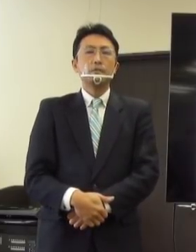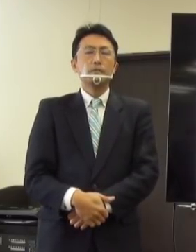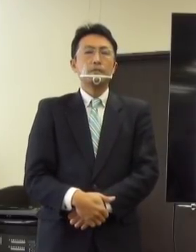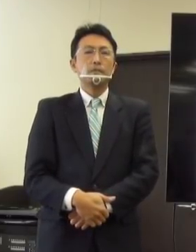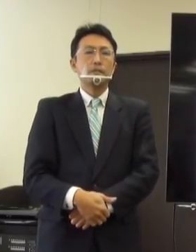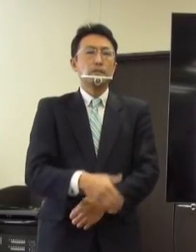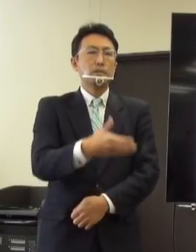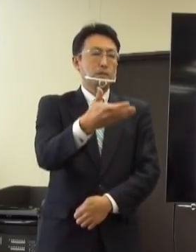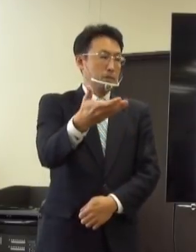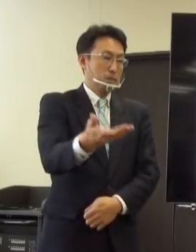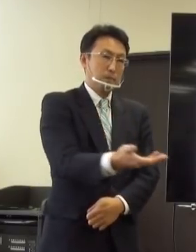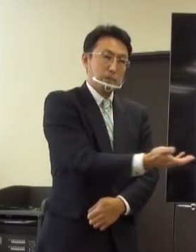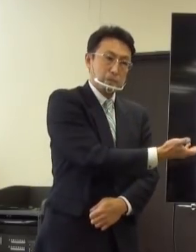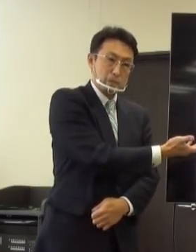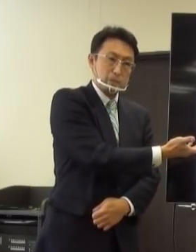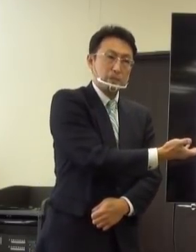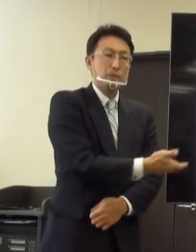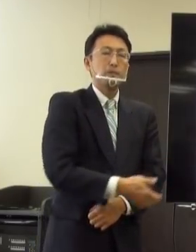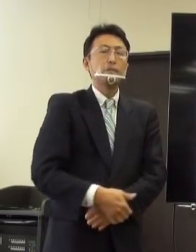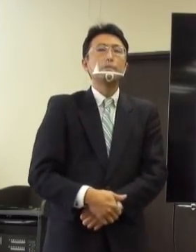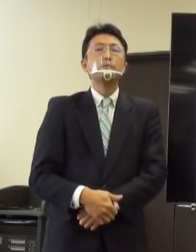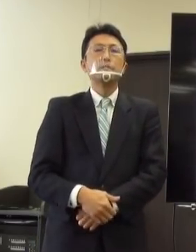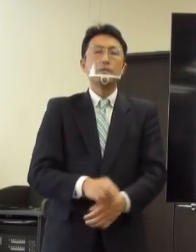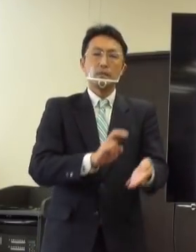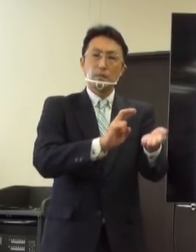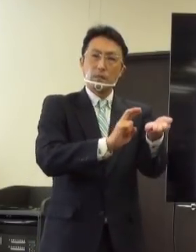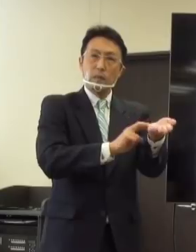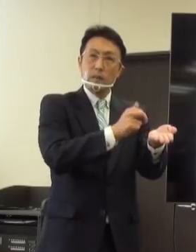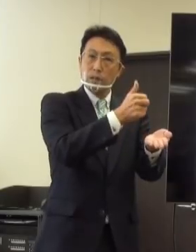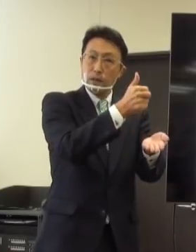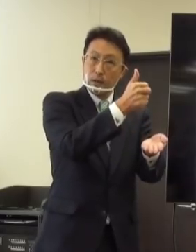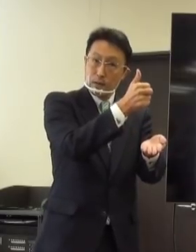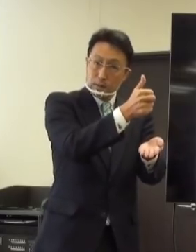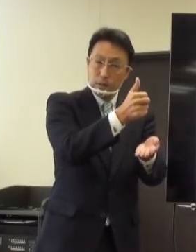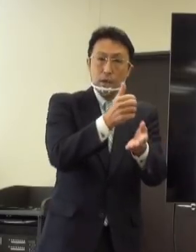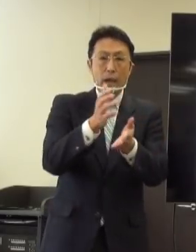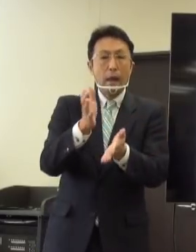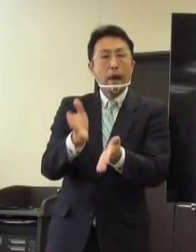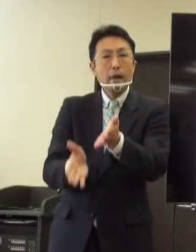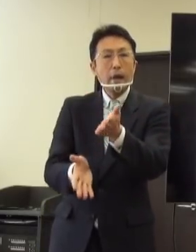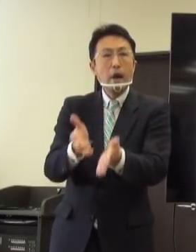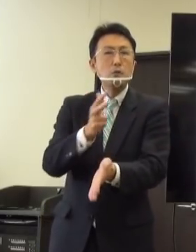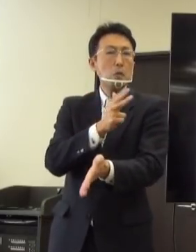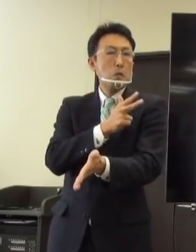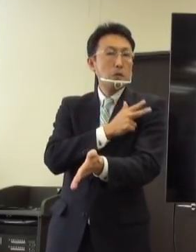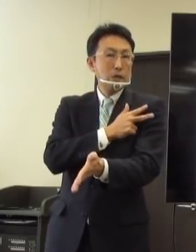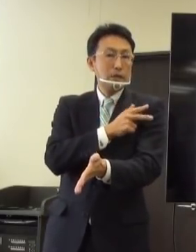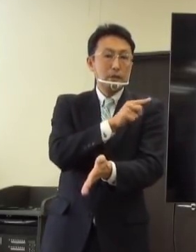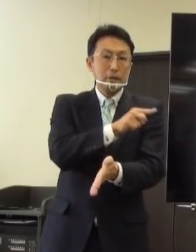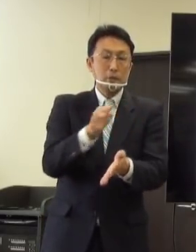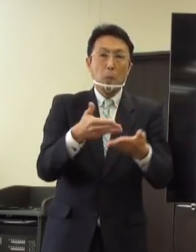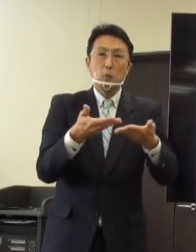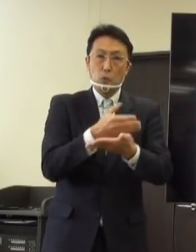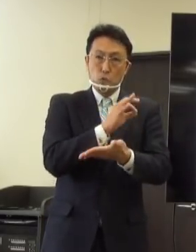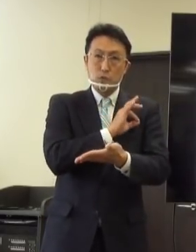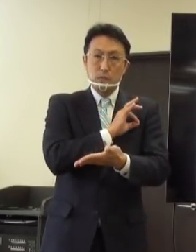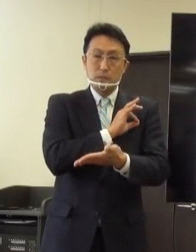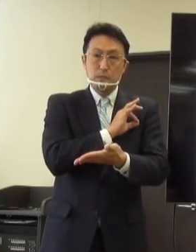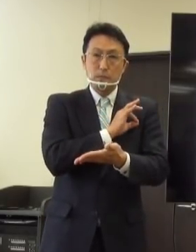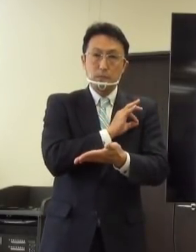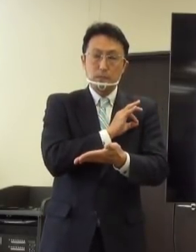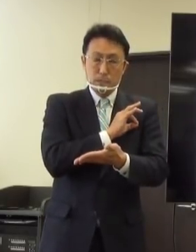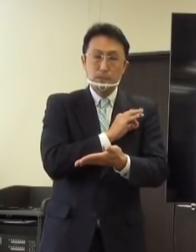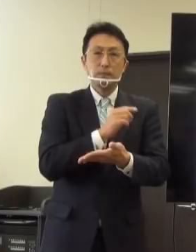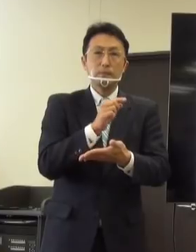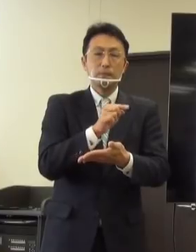朝日新聞の深津です。医師と看護師、職員の方、なんですけども、勤務の